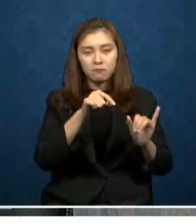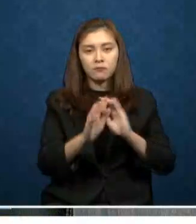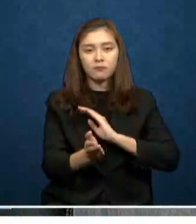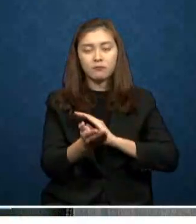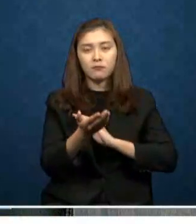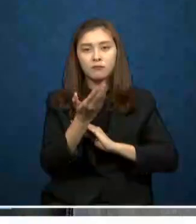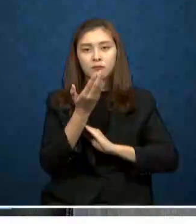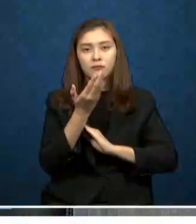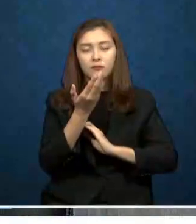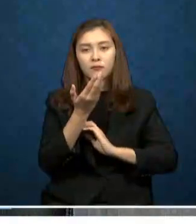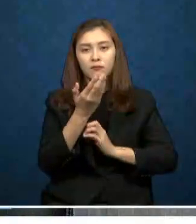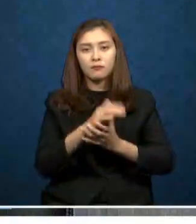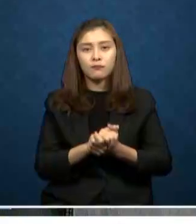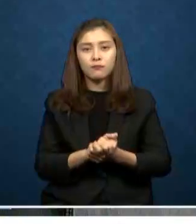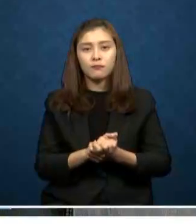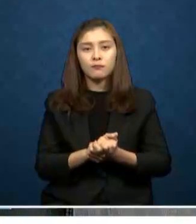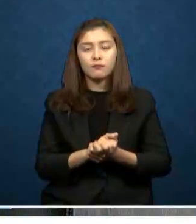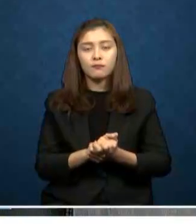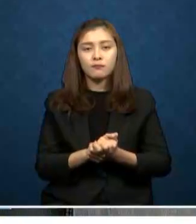ไปประเด็นก็คือว่า